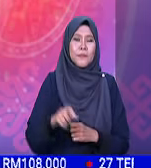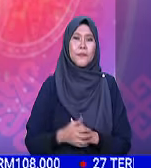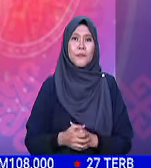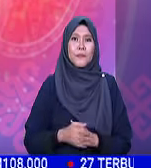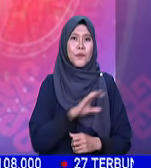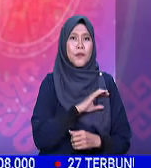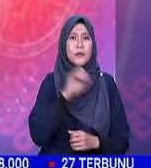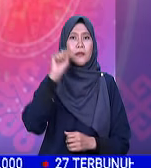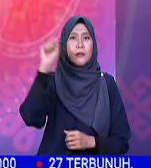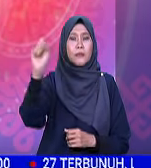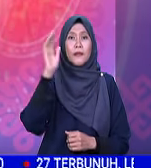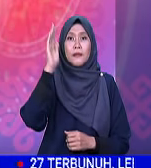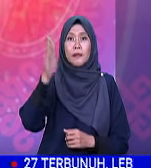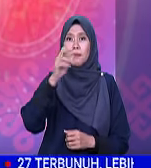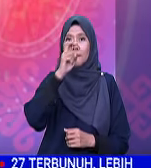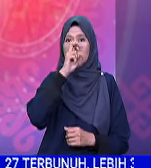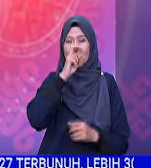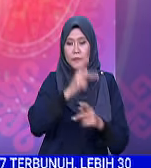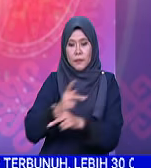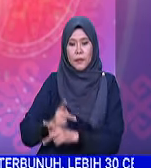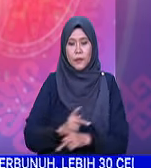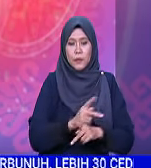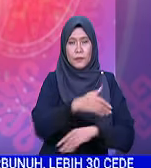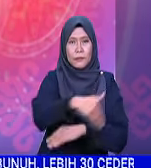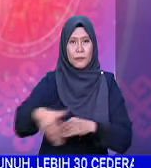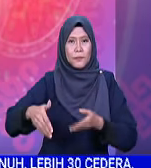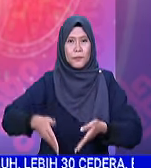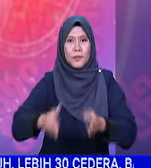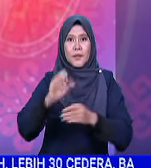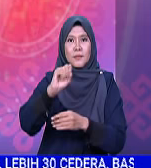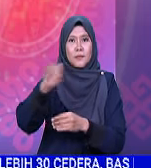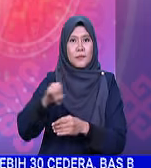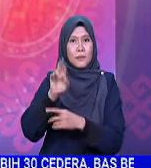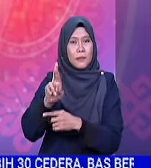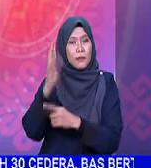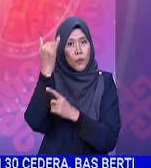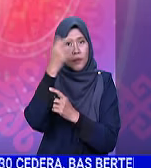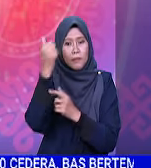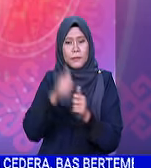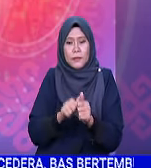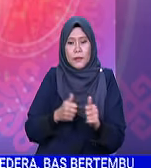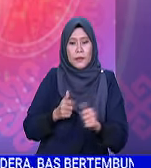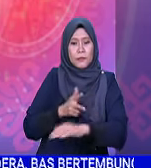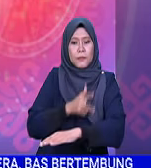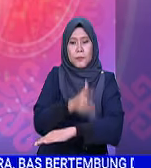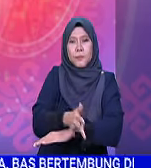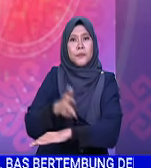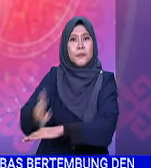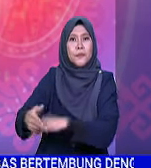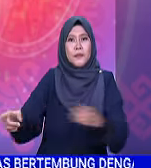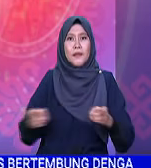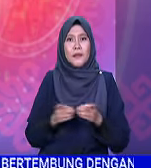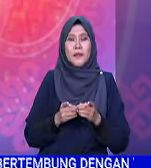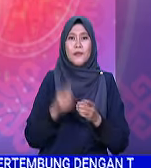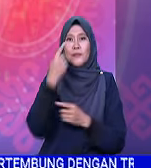Polis Sabah akan memperketatkan kawalan di sekatan Jalan Raya SJR bagi mengelak kejadian rentas daerah